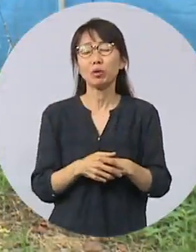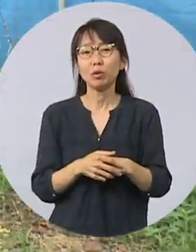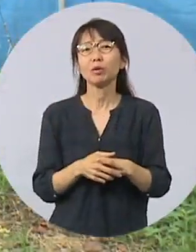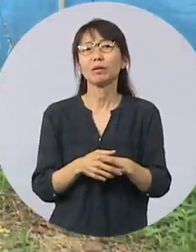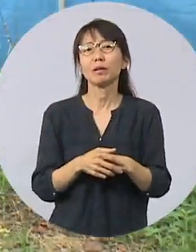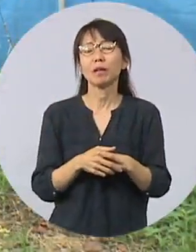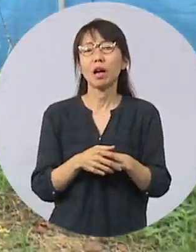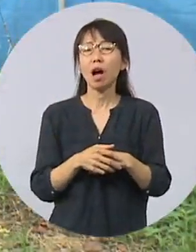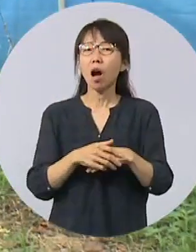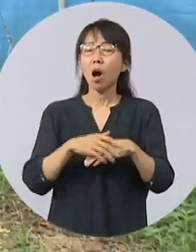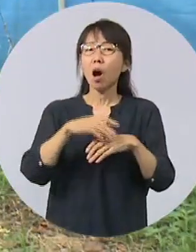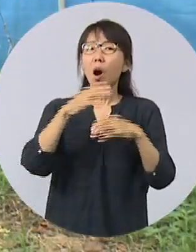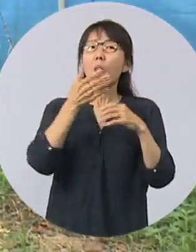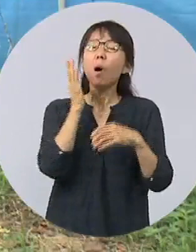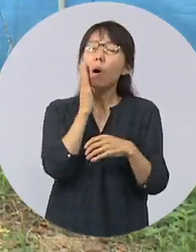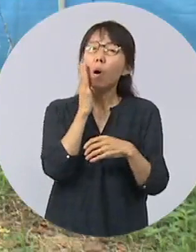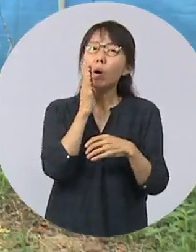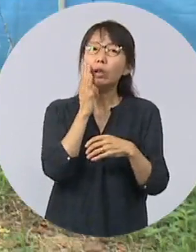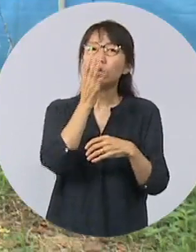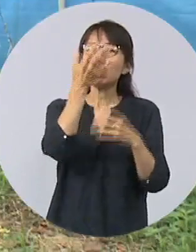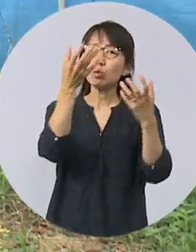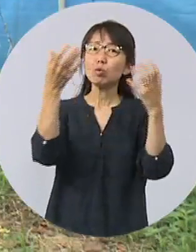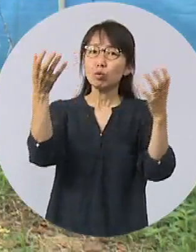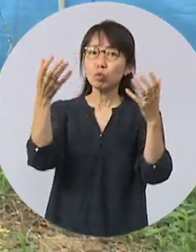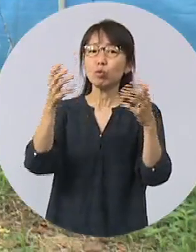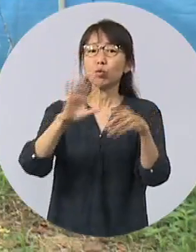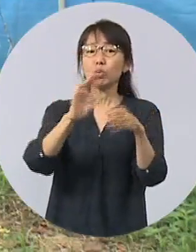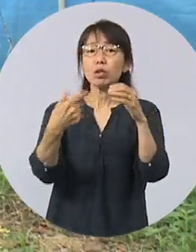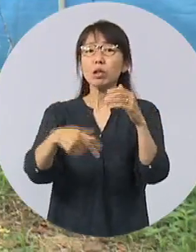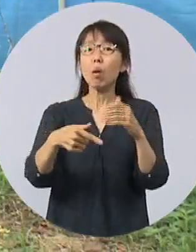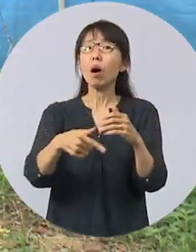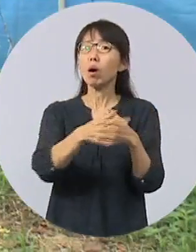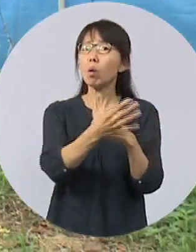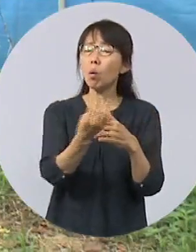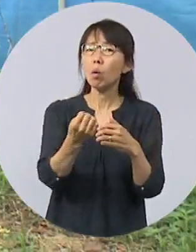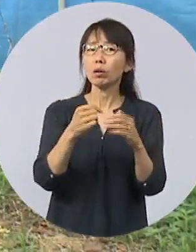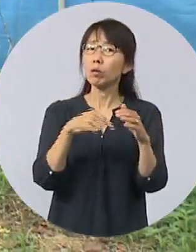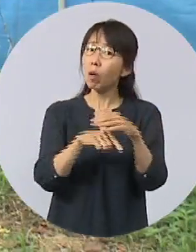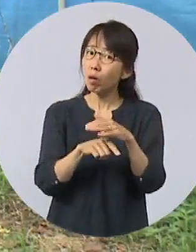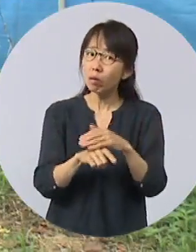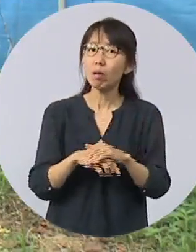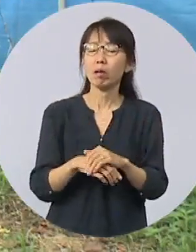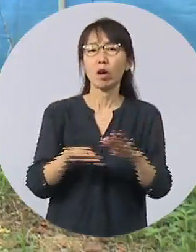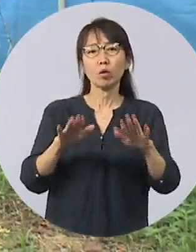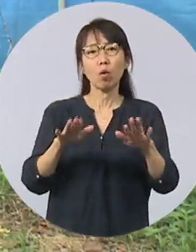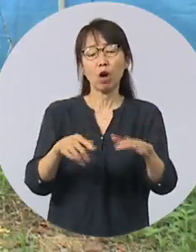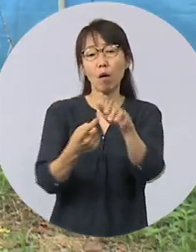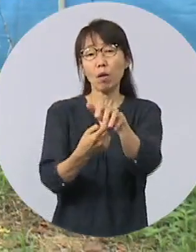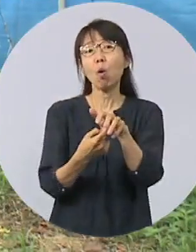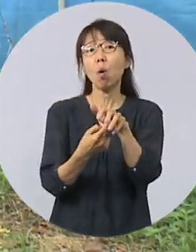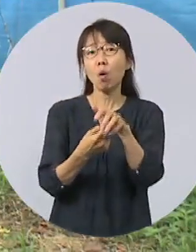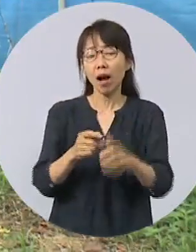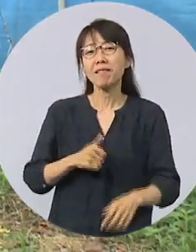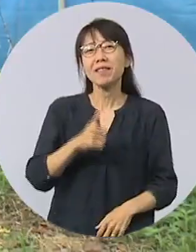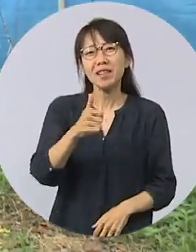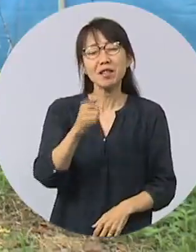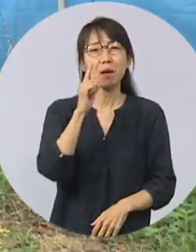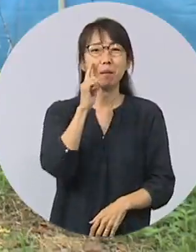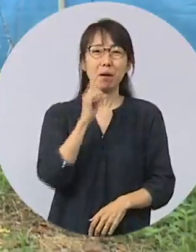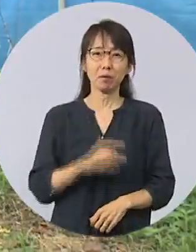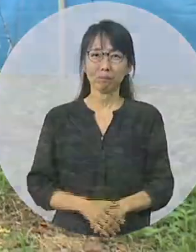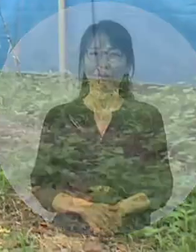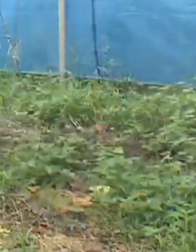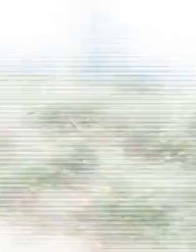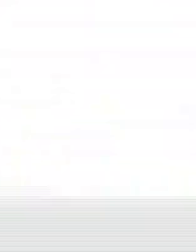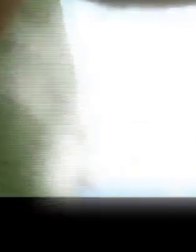てこんなに美味しいフルーツが藤沢で育つんでしょうか。今回は農家さんにお邪魔してその理由を探ってきます